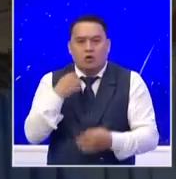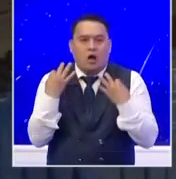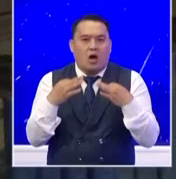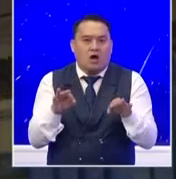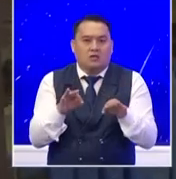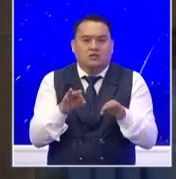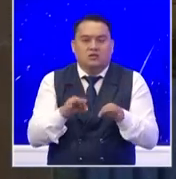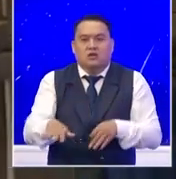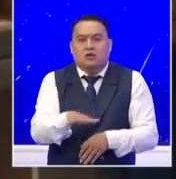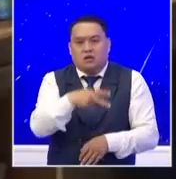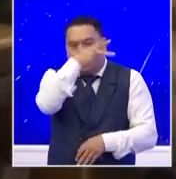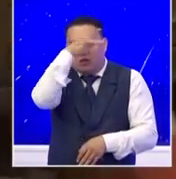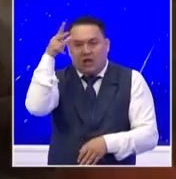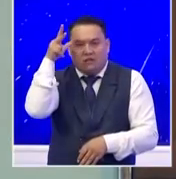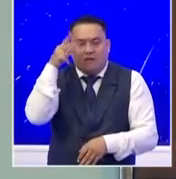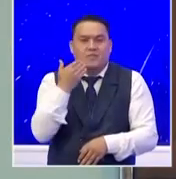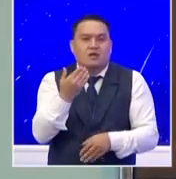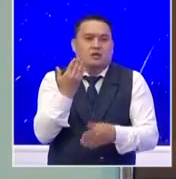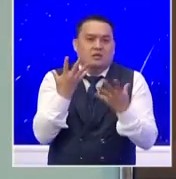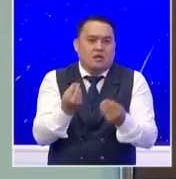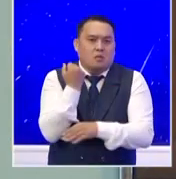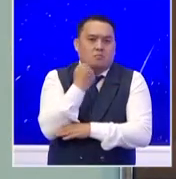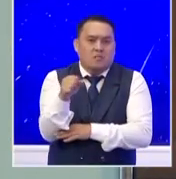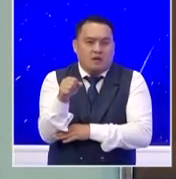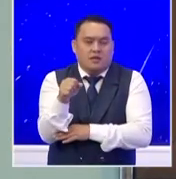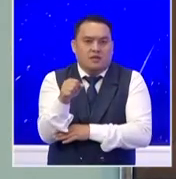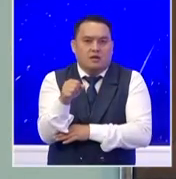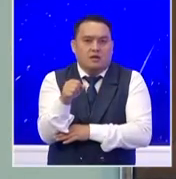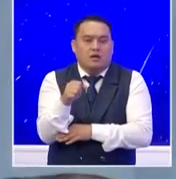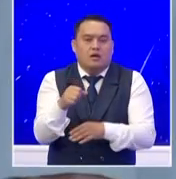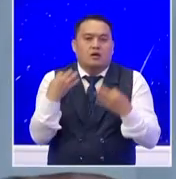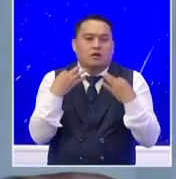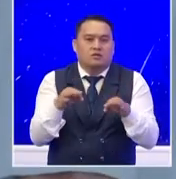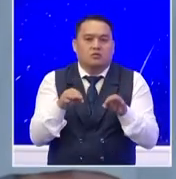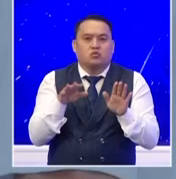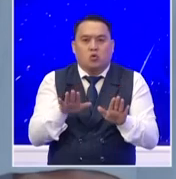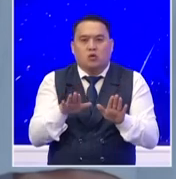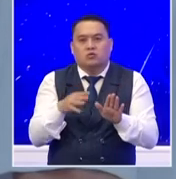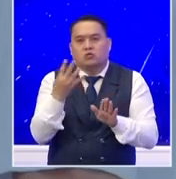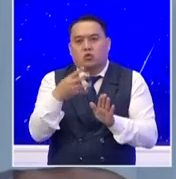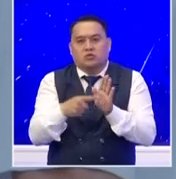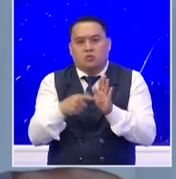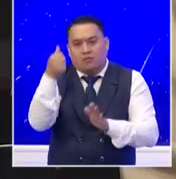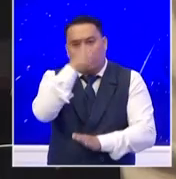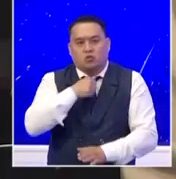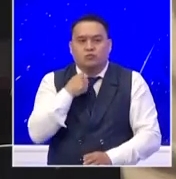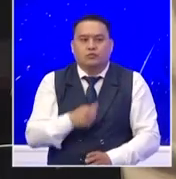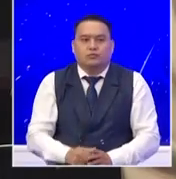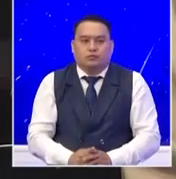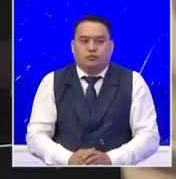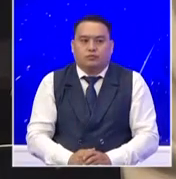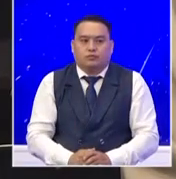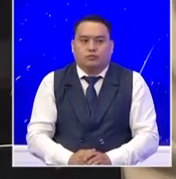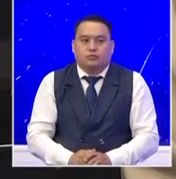освобождении территории Латвии от немецких войск. День Победы он встретил на Западе, а демобилизовался он лишь в 1947 году. Наши